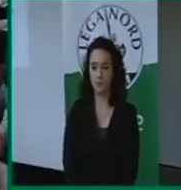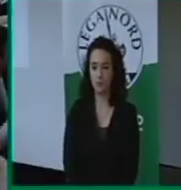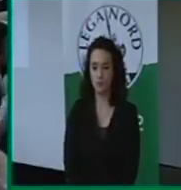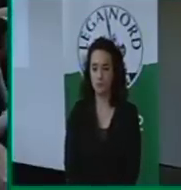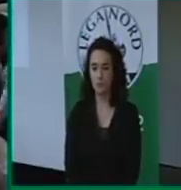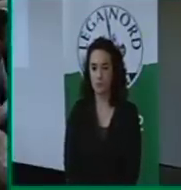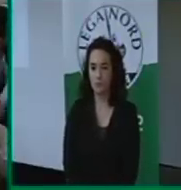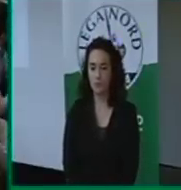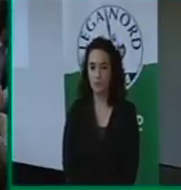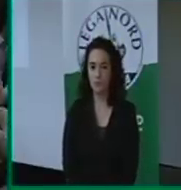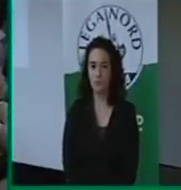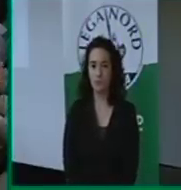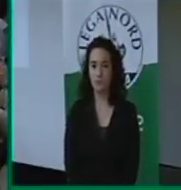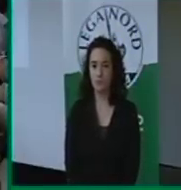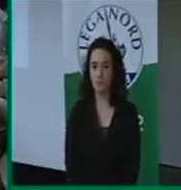qualcosa